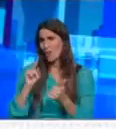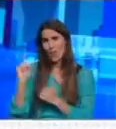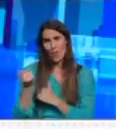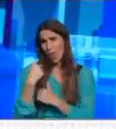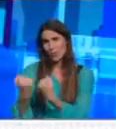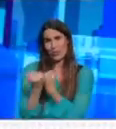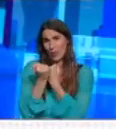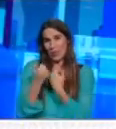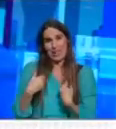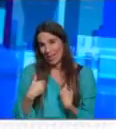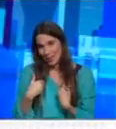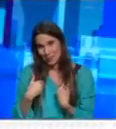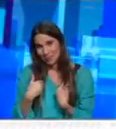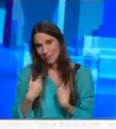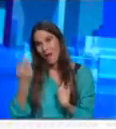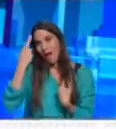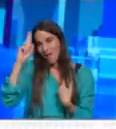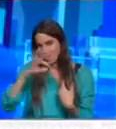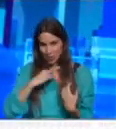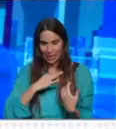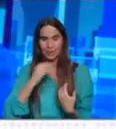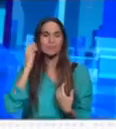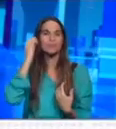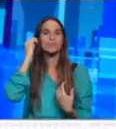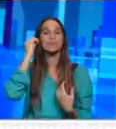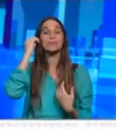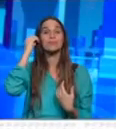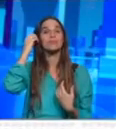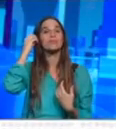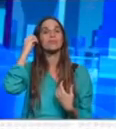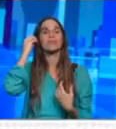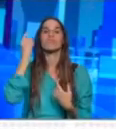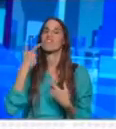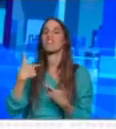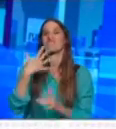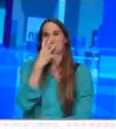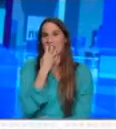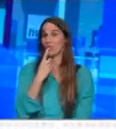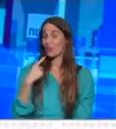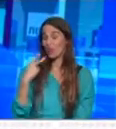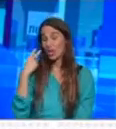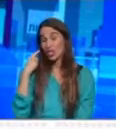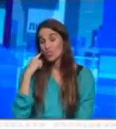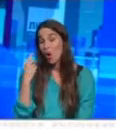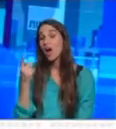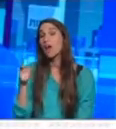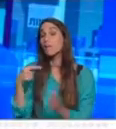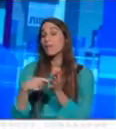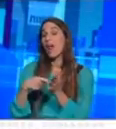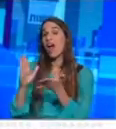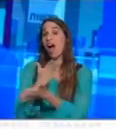כבר תומכים באותו רעיון. רק הצטערתי מאוד לשמוע ממנו שבגלל ההרשעה